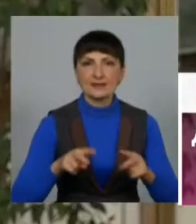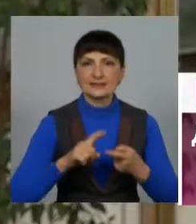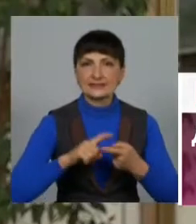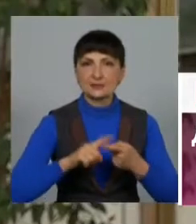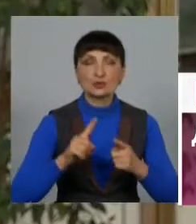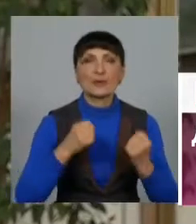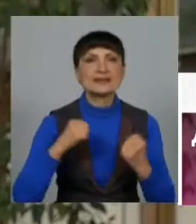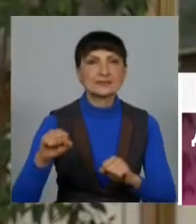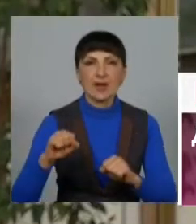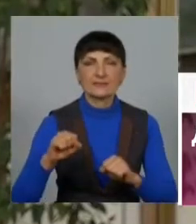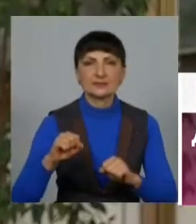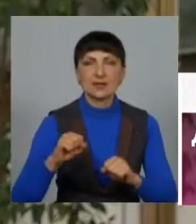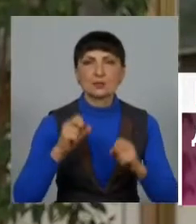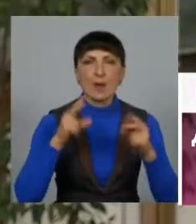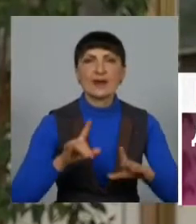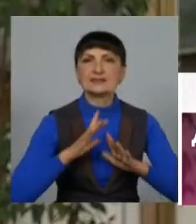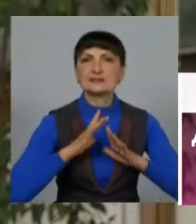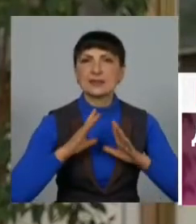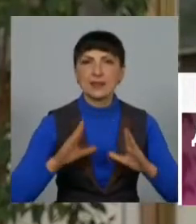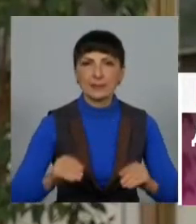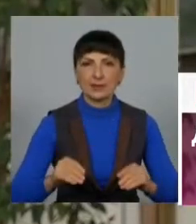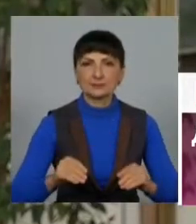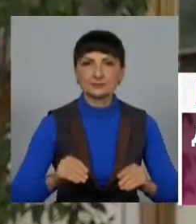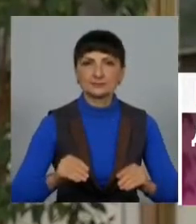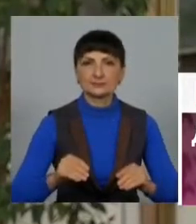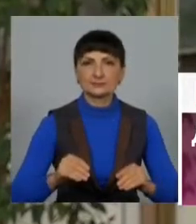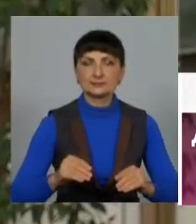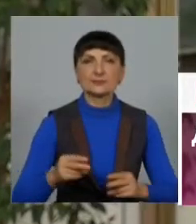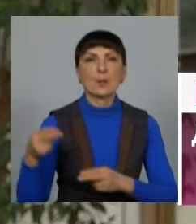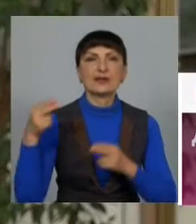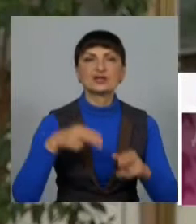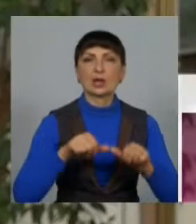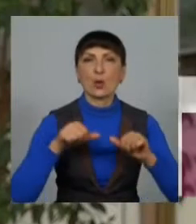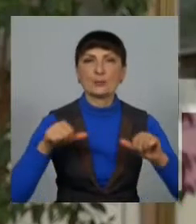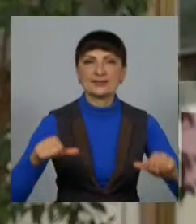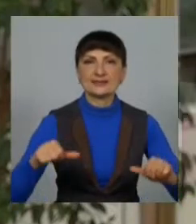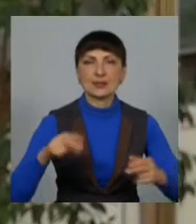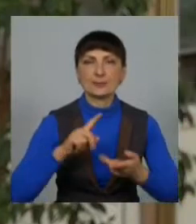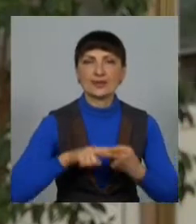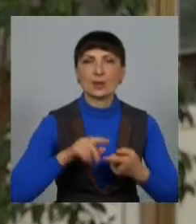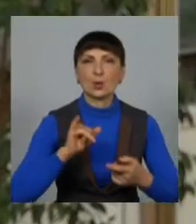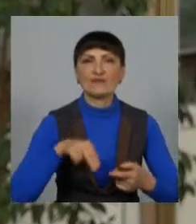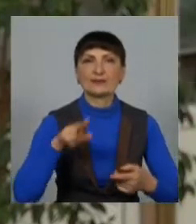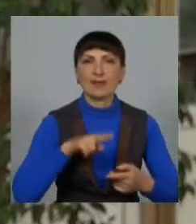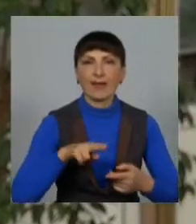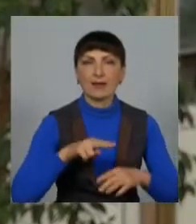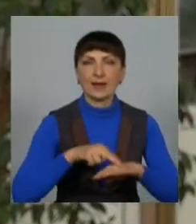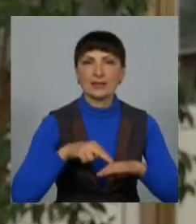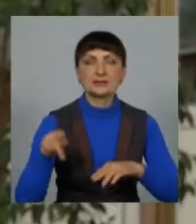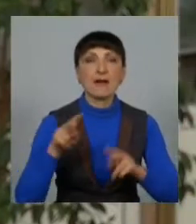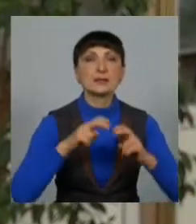чтобы исключить риски антитеррористической опасности, приезжает комиссия при РУВД, они